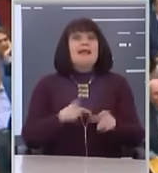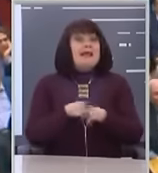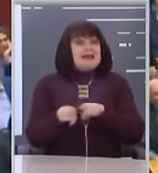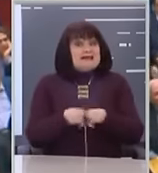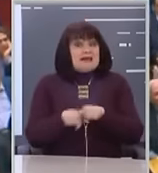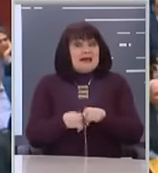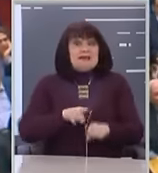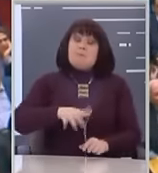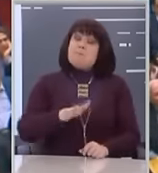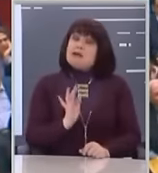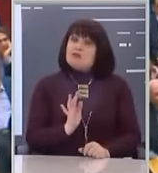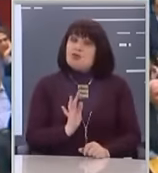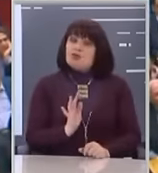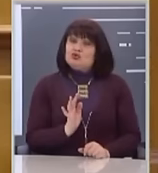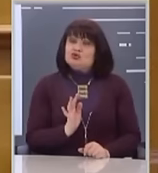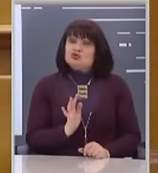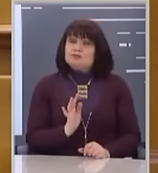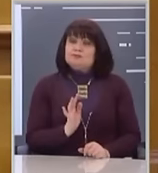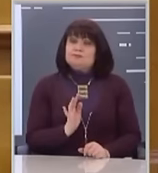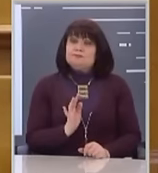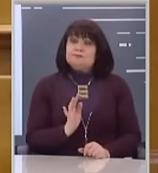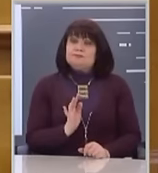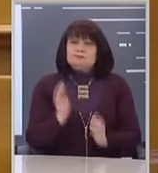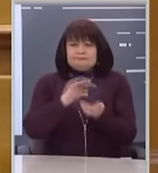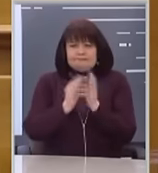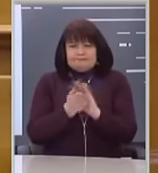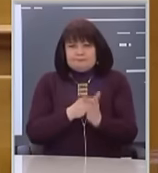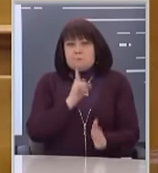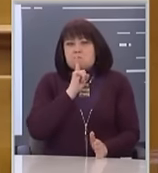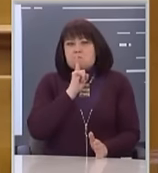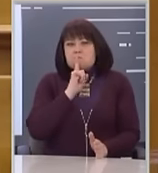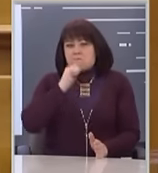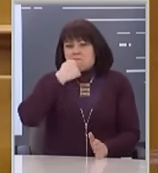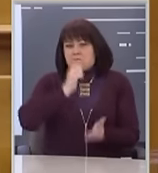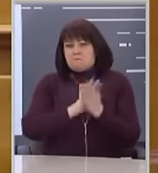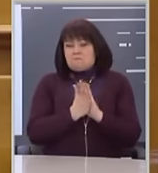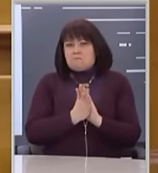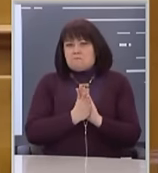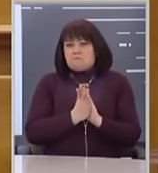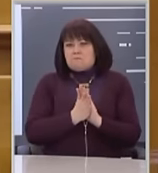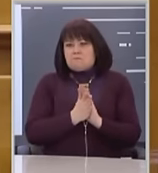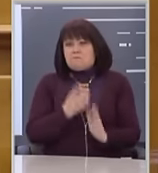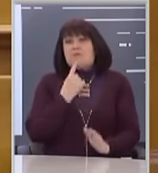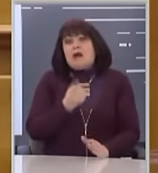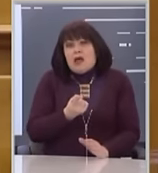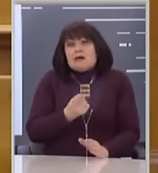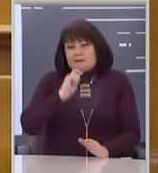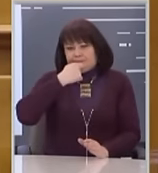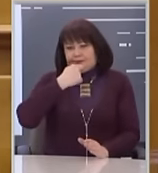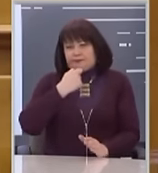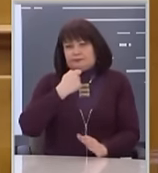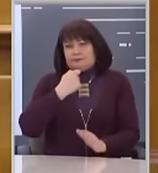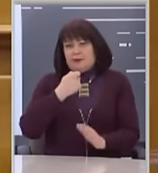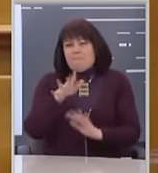Σχετίζεται μήπως με κάποιο είδους συνωμοσία σιωπής, ομερτά όπως λένε στη γλώσσα